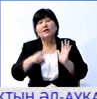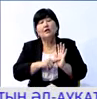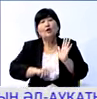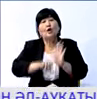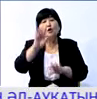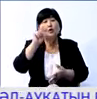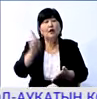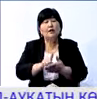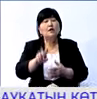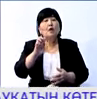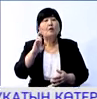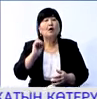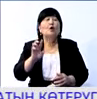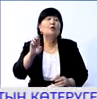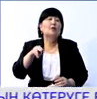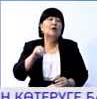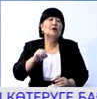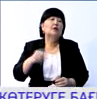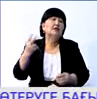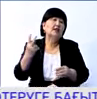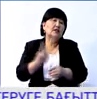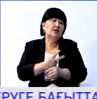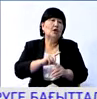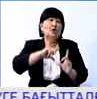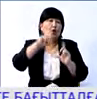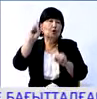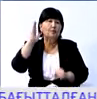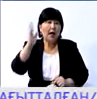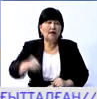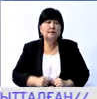«Протон» осымен Байқоңырдан биылдыққа екінші рет ұшпақ.